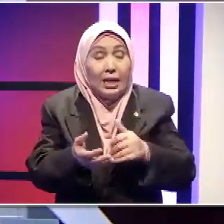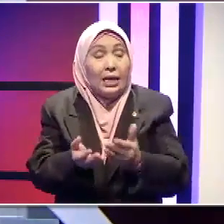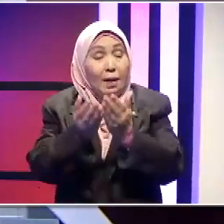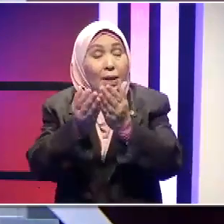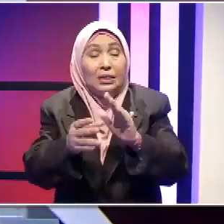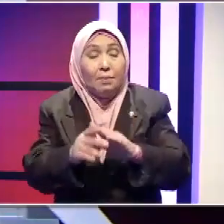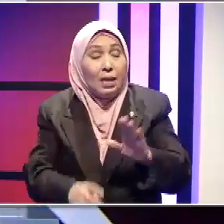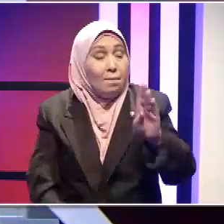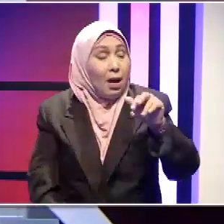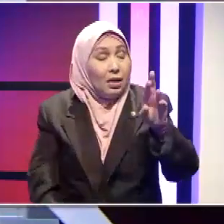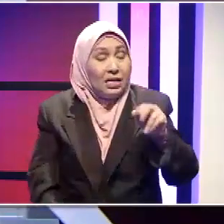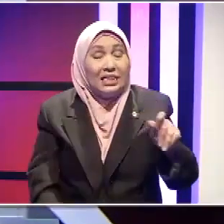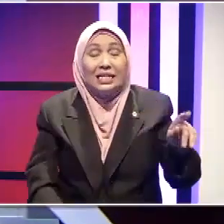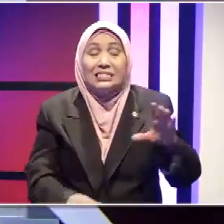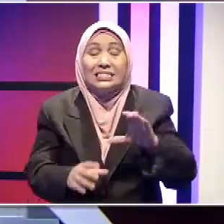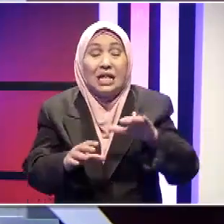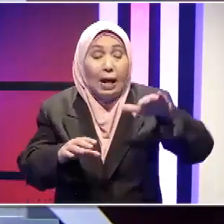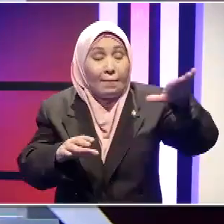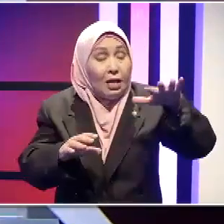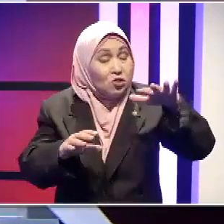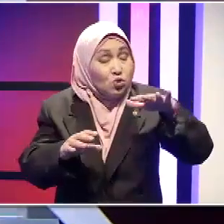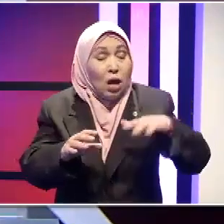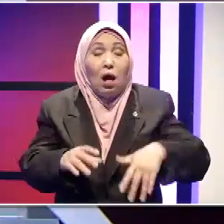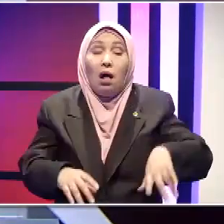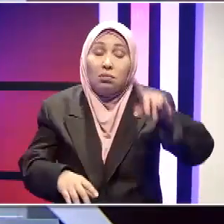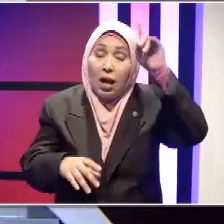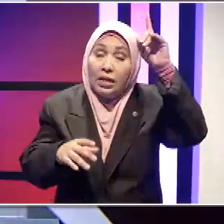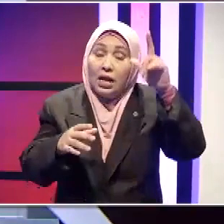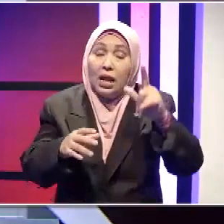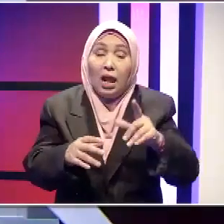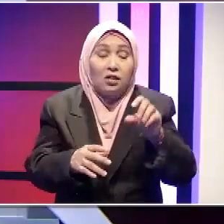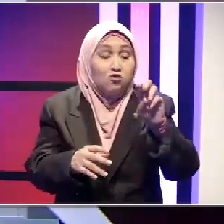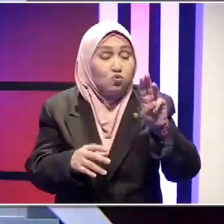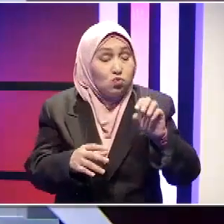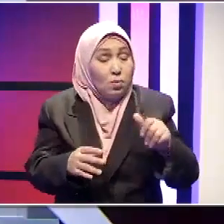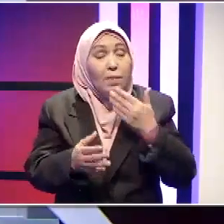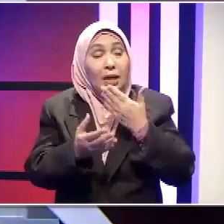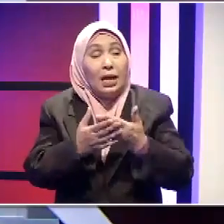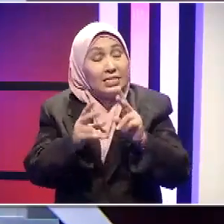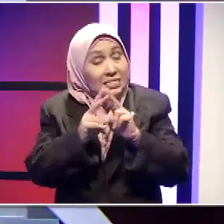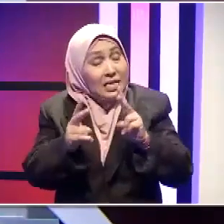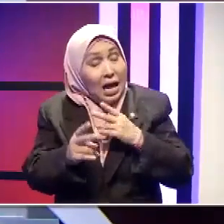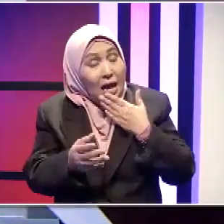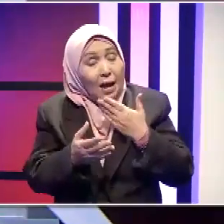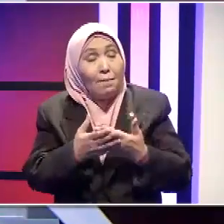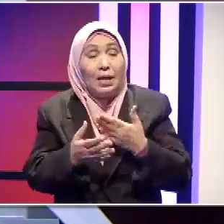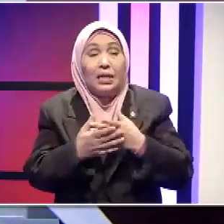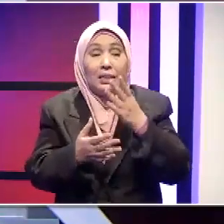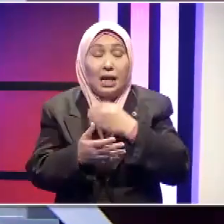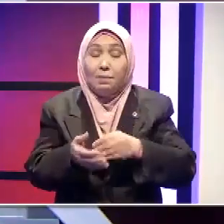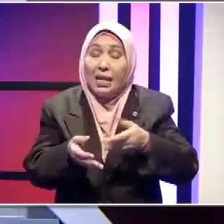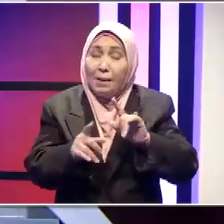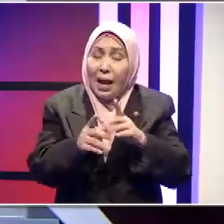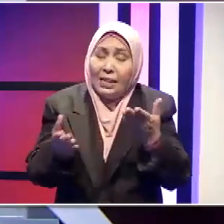tapi boornie stabil jadi Allah ini adalah sumber kebaikan yang amat stabil Baik saya minta pada Allah berbanding dengan minta